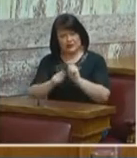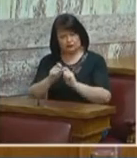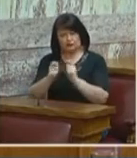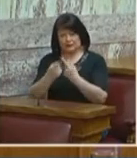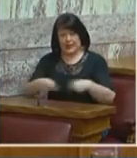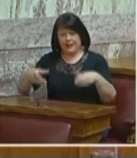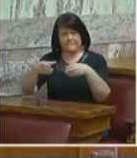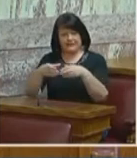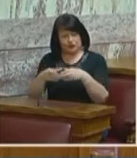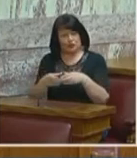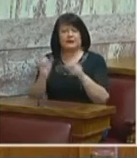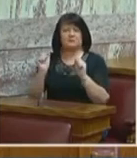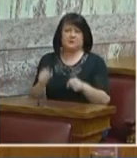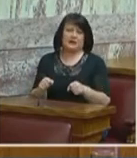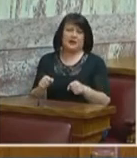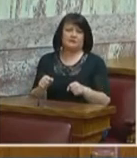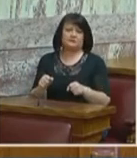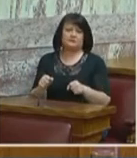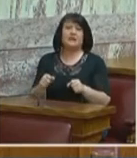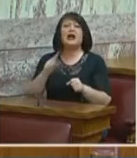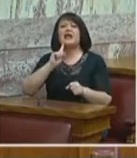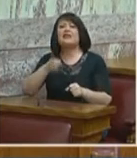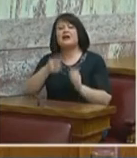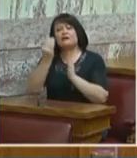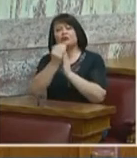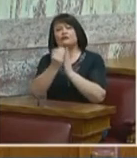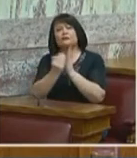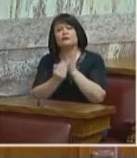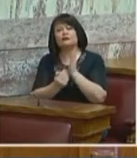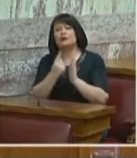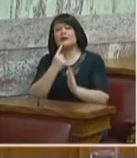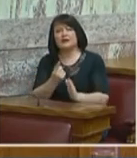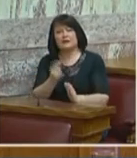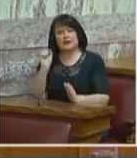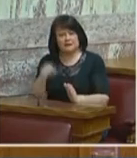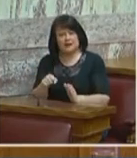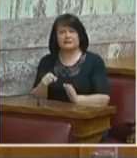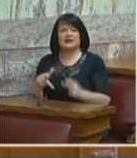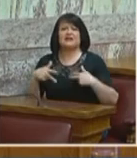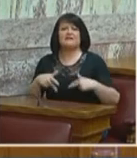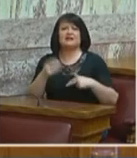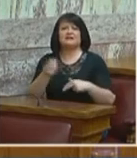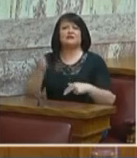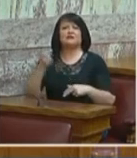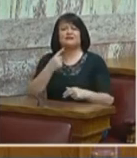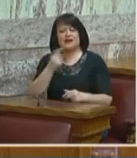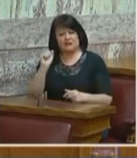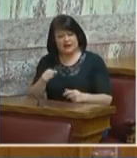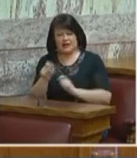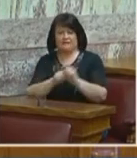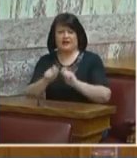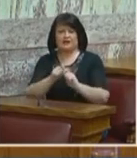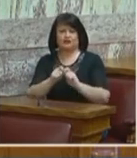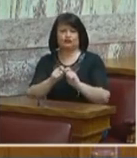τις διατάξεις τις οποίες επικαλέστηκε εν υπογράφος και ομοφόνος η κυβερνητική πλειοψηφία, τις διατάξεις των